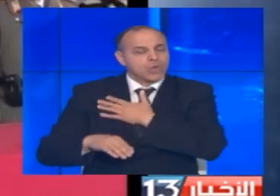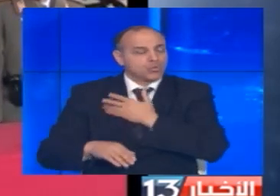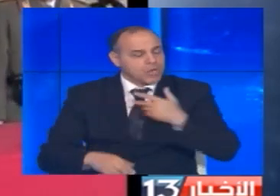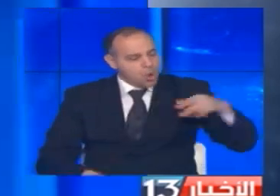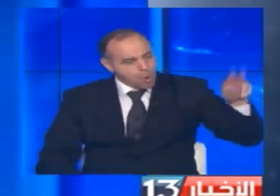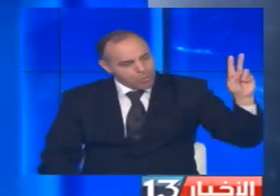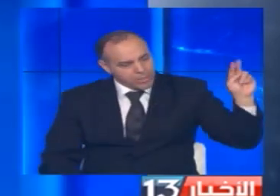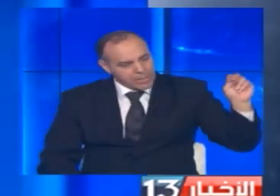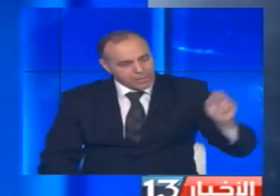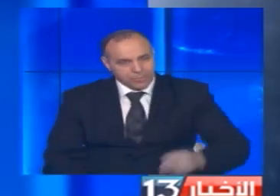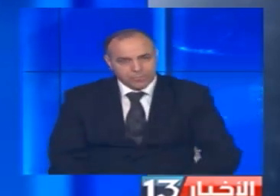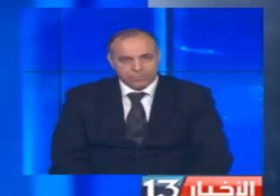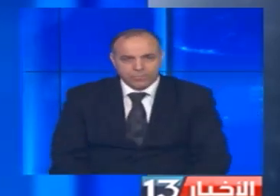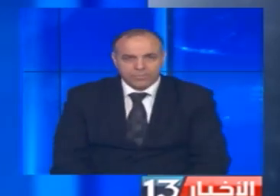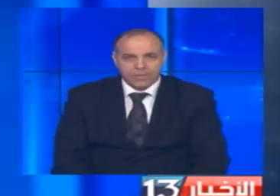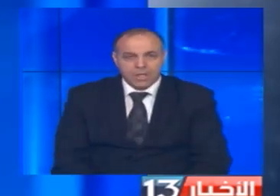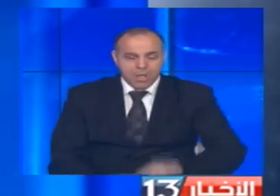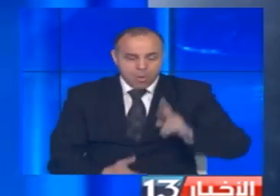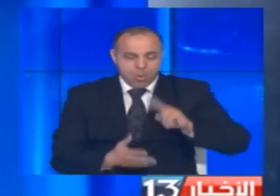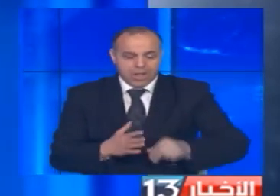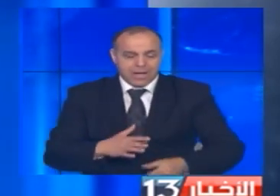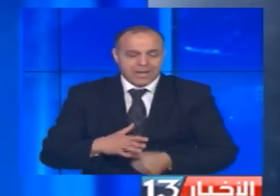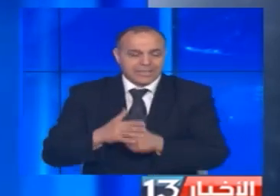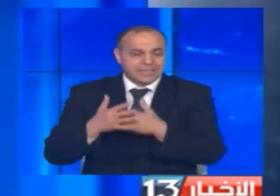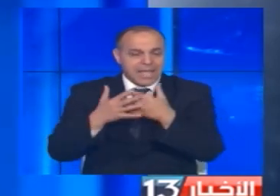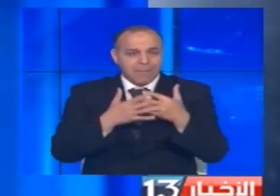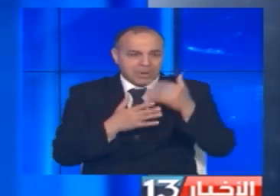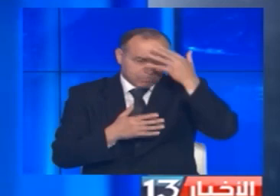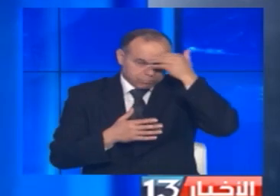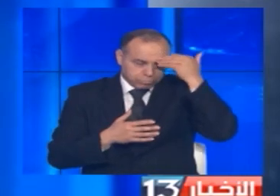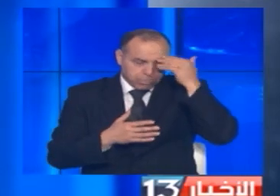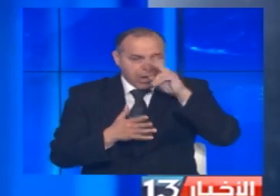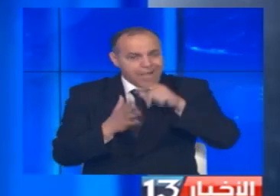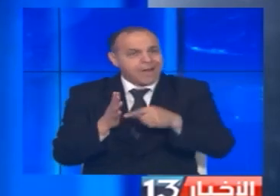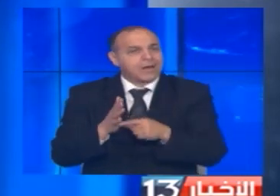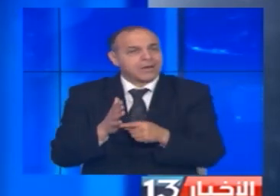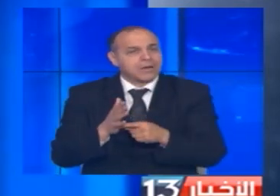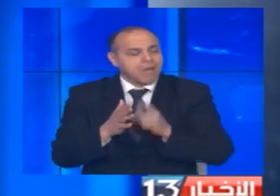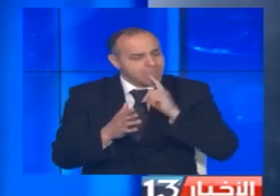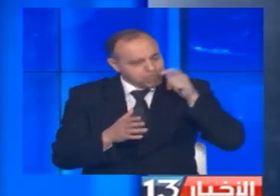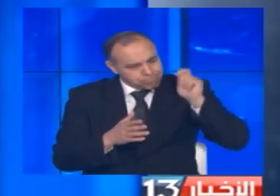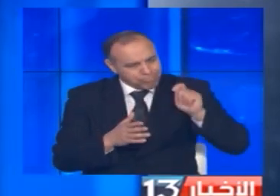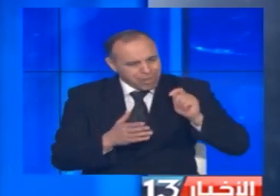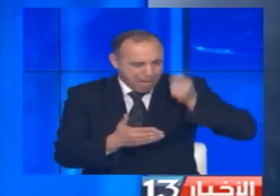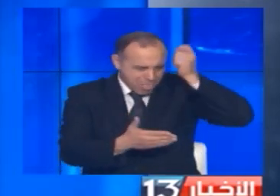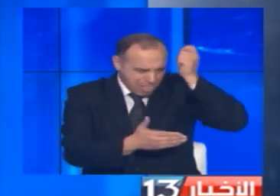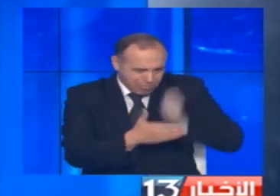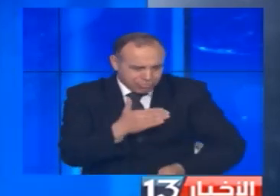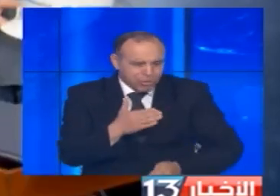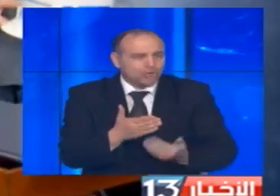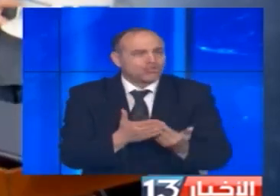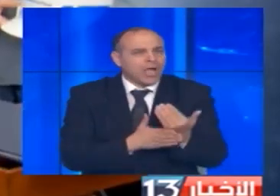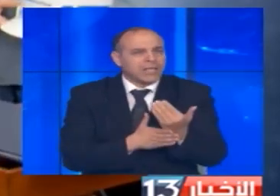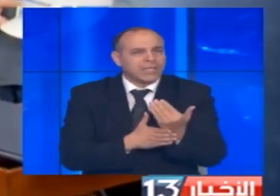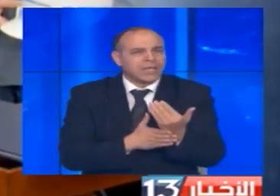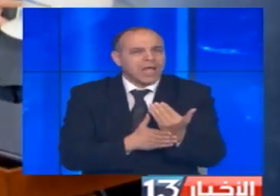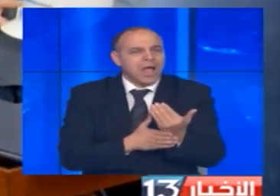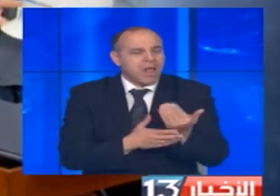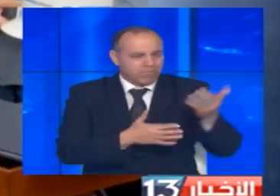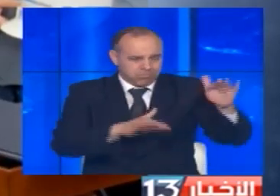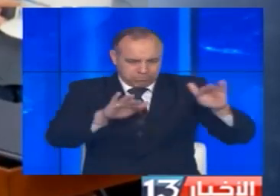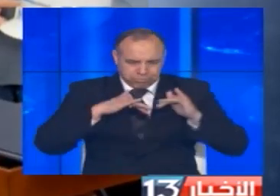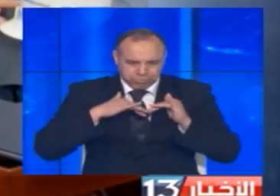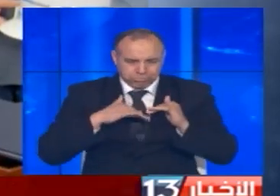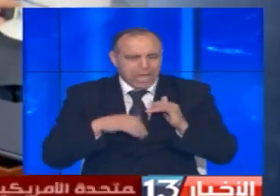المتحدة. وقع الرئيس الأمريكي دونالد ترامب على قرار يفرض رسوما جمركية جديدة على واردات بلاده